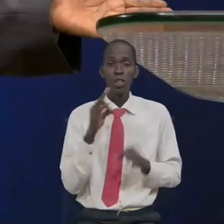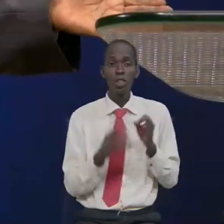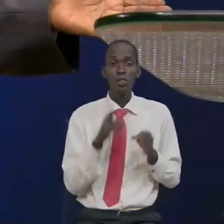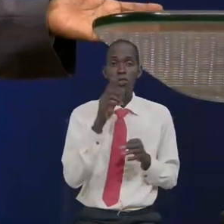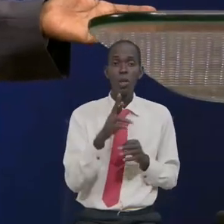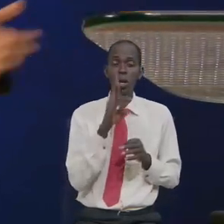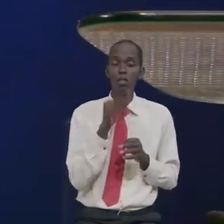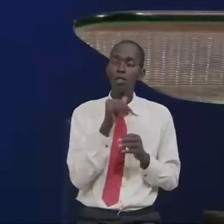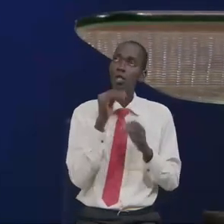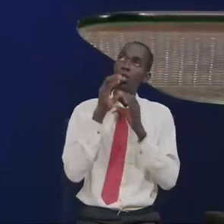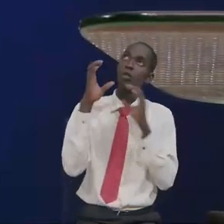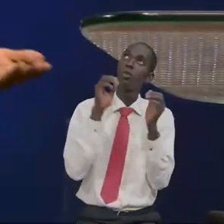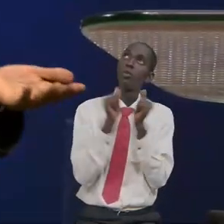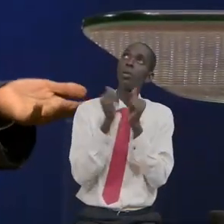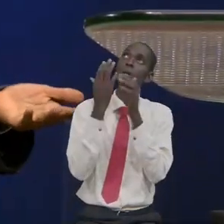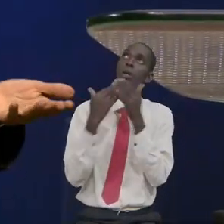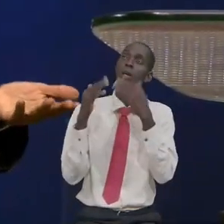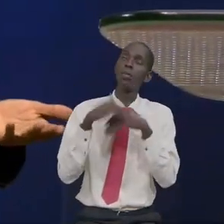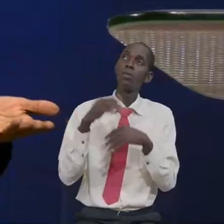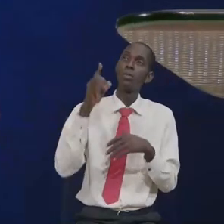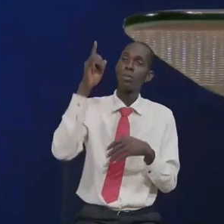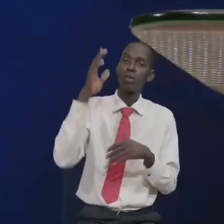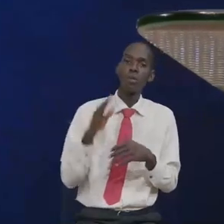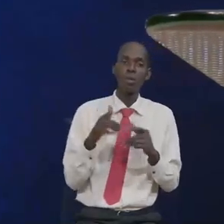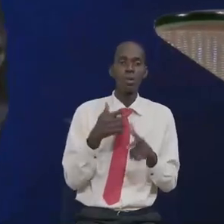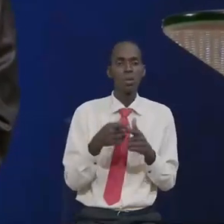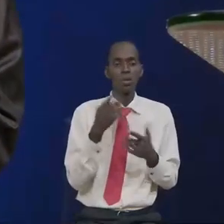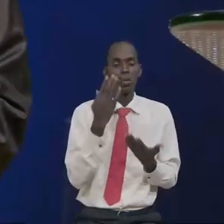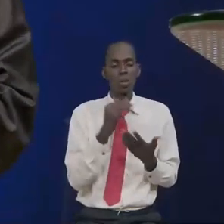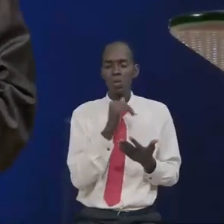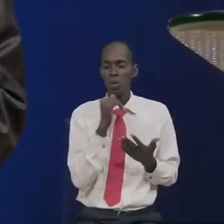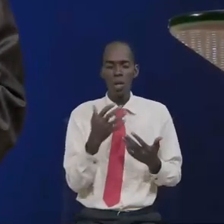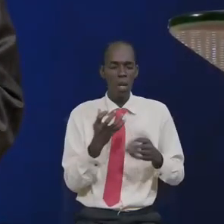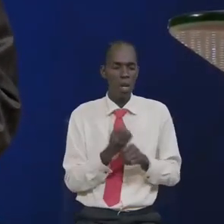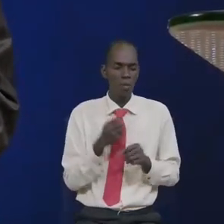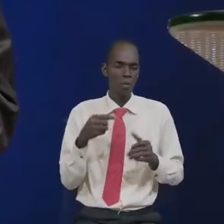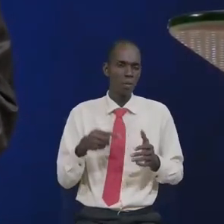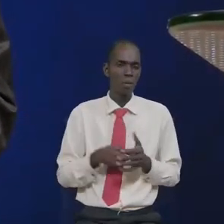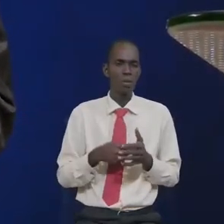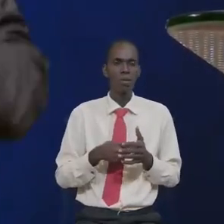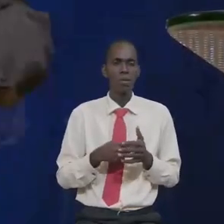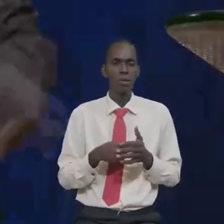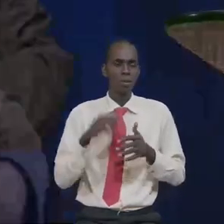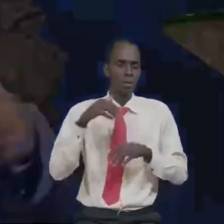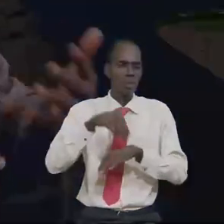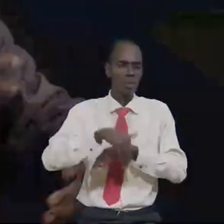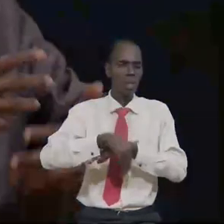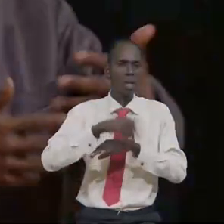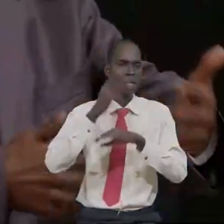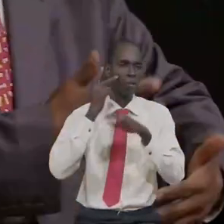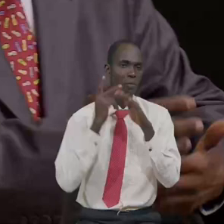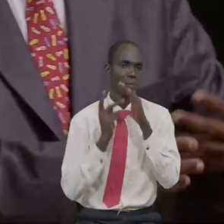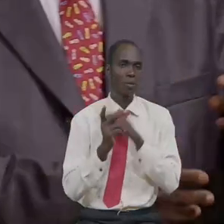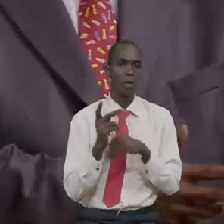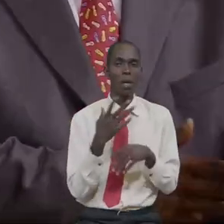le Dieu du ciel, vous pouvez ne pas avoir ce privilège d'avoir la vision nocturne. Alors, si vous êtes